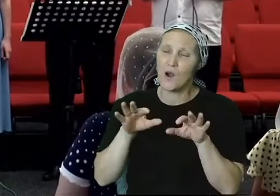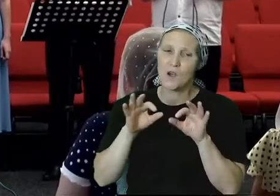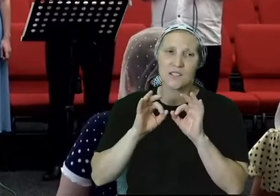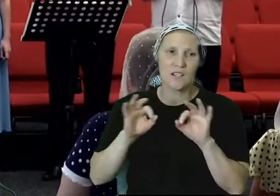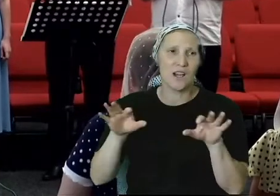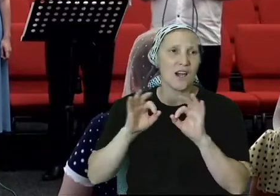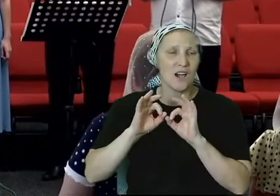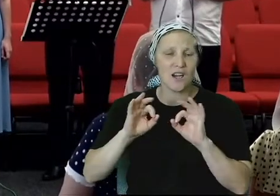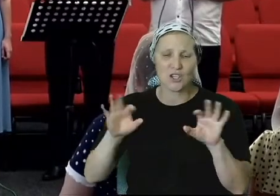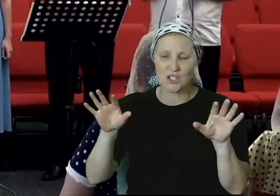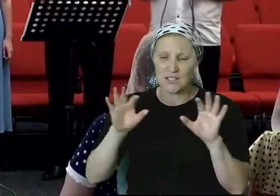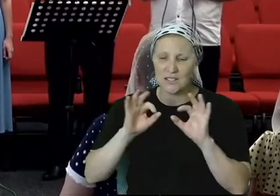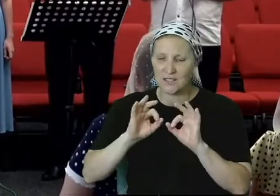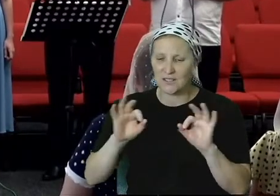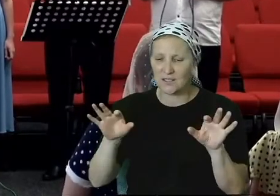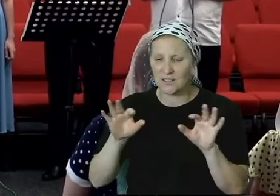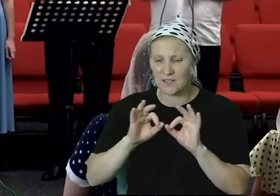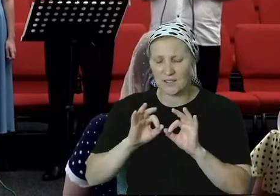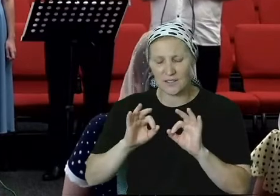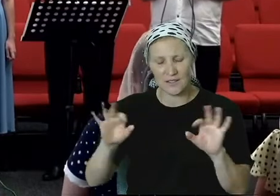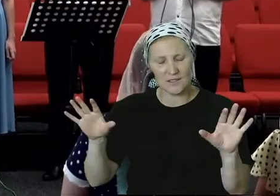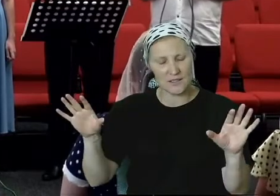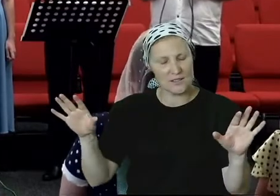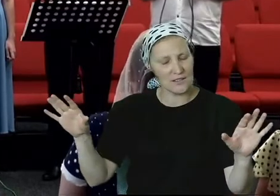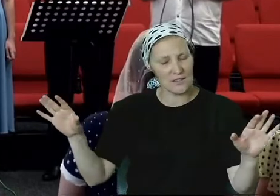горе розкажи,